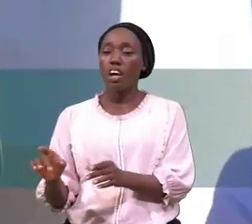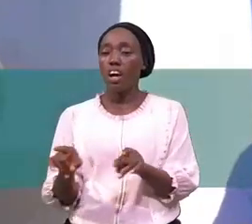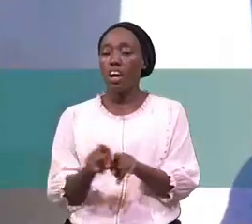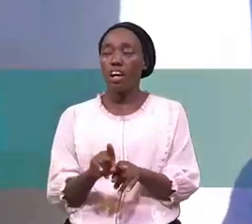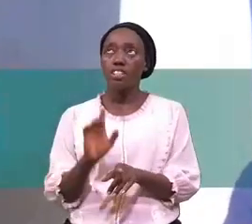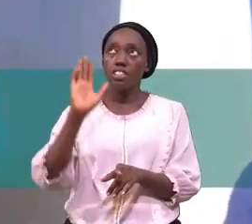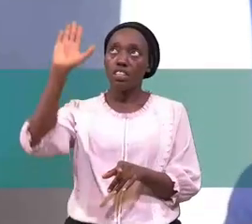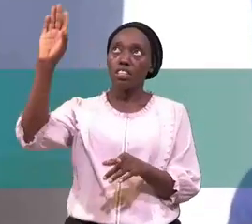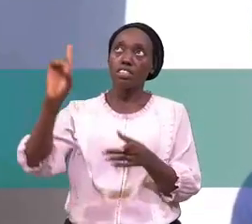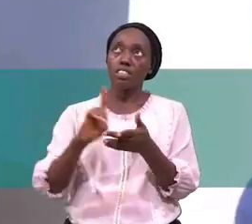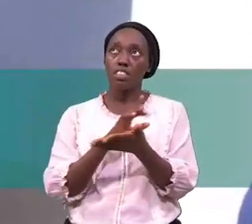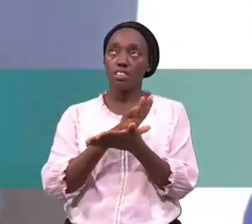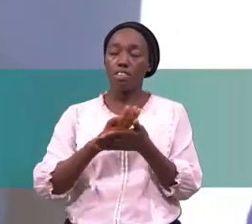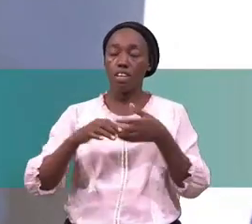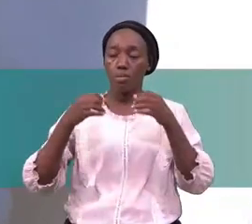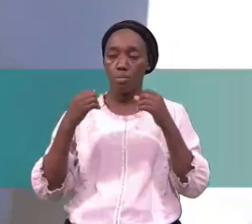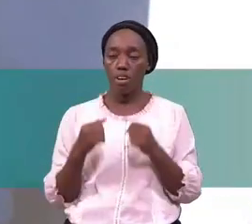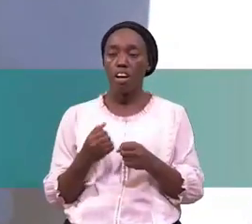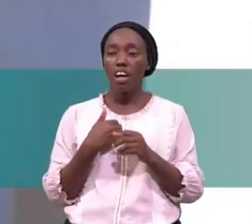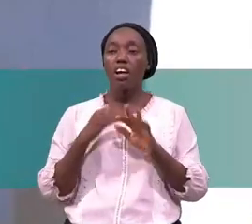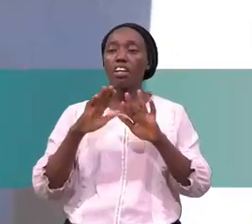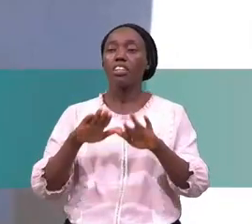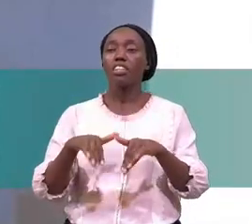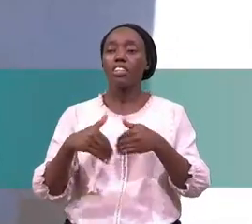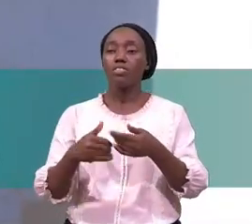3. Selon que sa grâce divine.